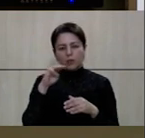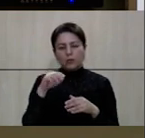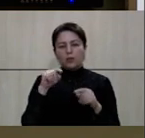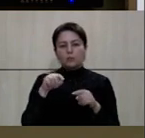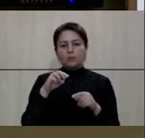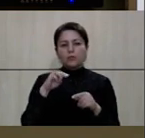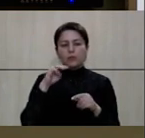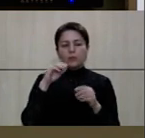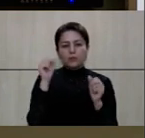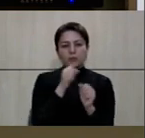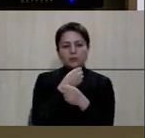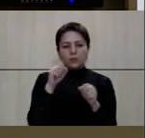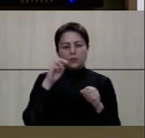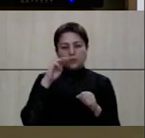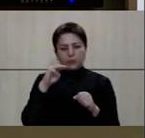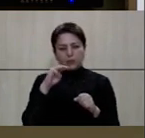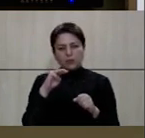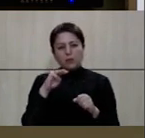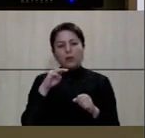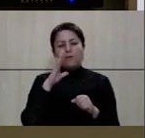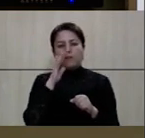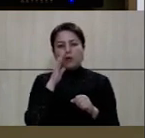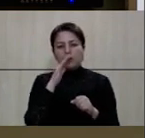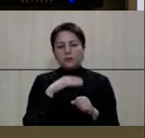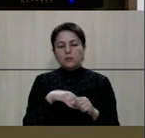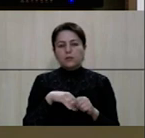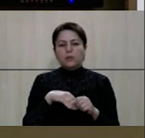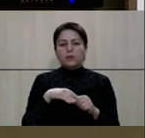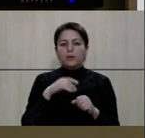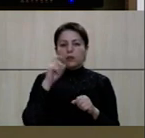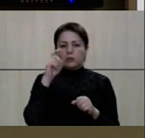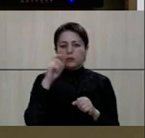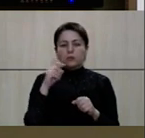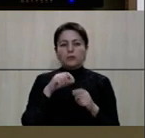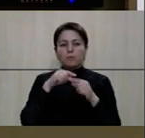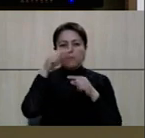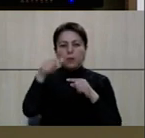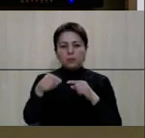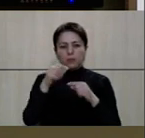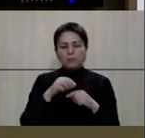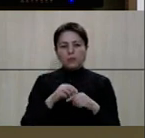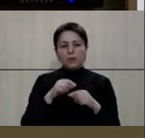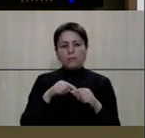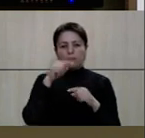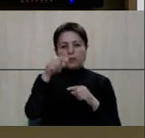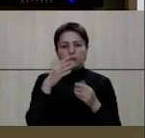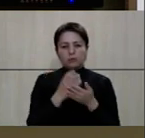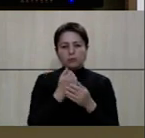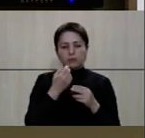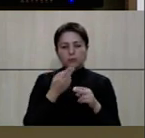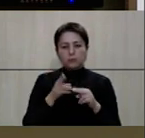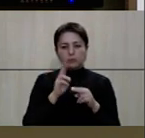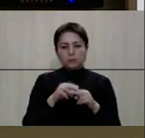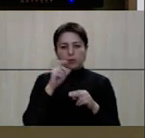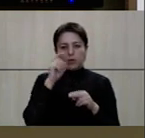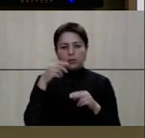tezlik, demak, tovush tezligi, t vaqt, h esa masofa. Biz masofani topish uchun h barobar